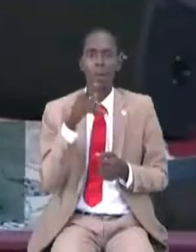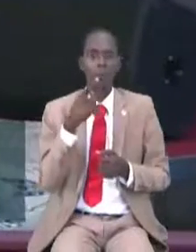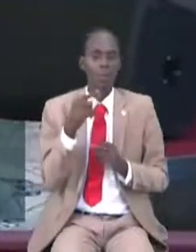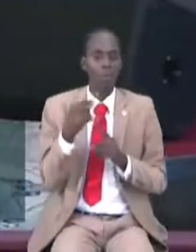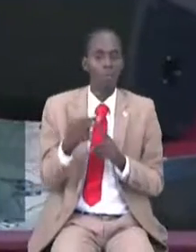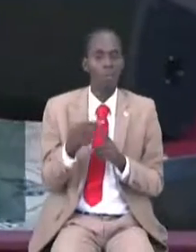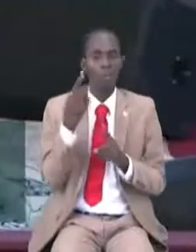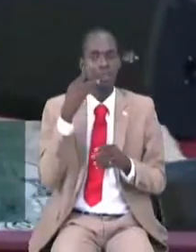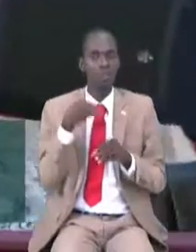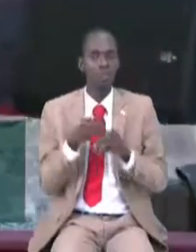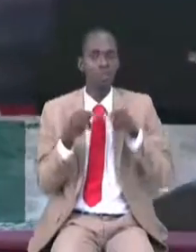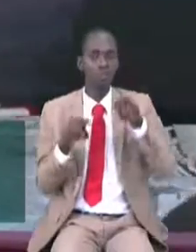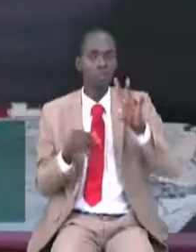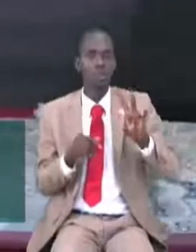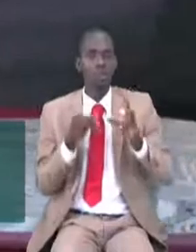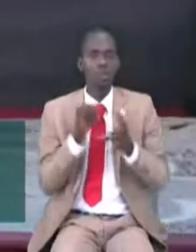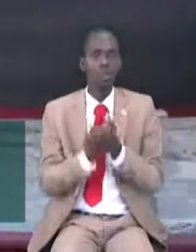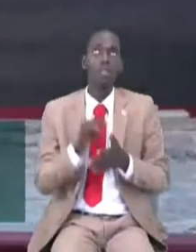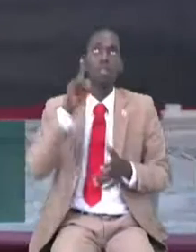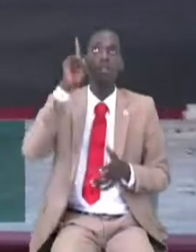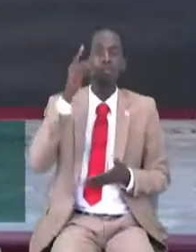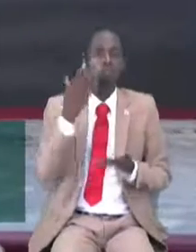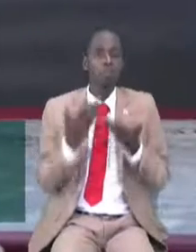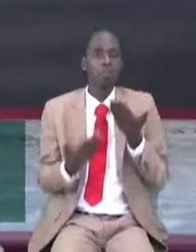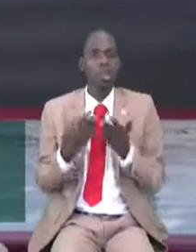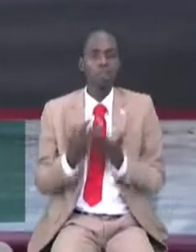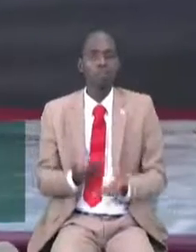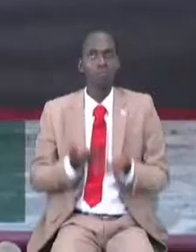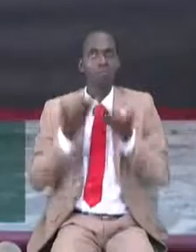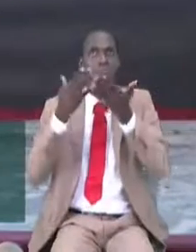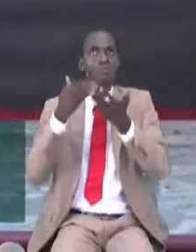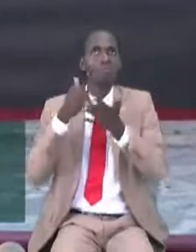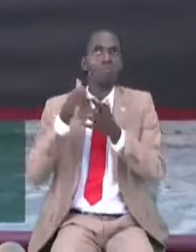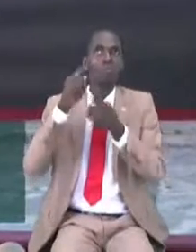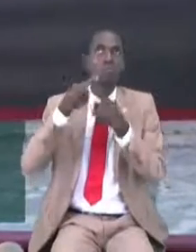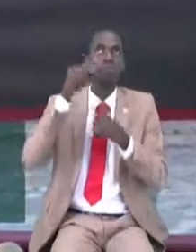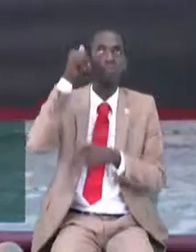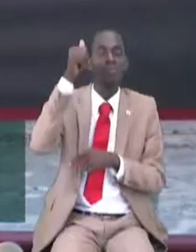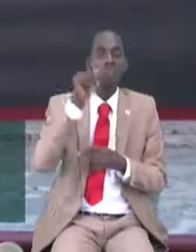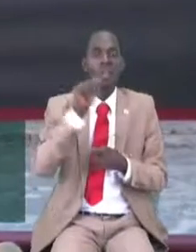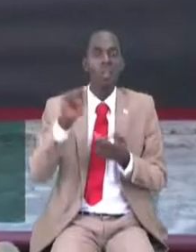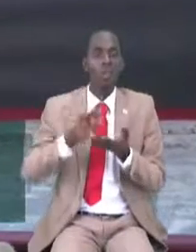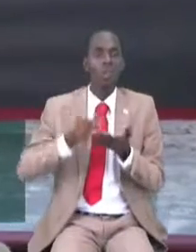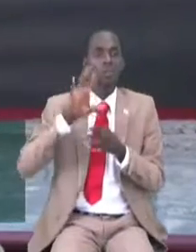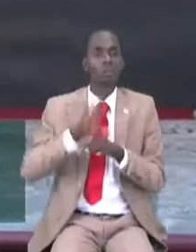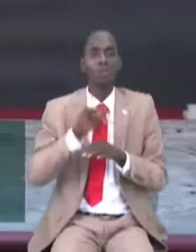cette église glorieuse, sans tache, ni ride, ni rien de semblable, mais sainte